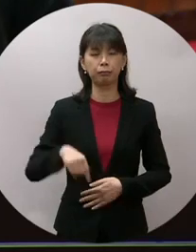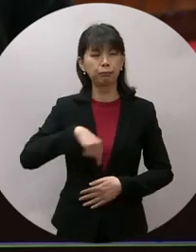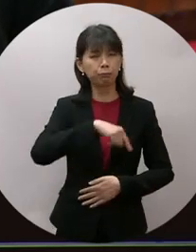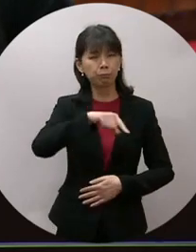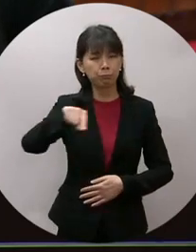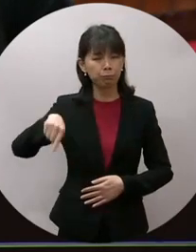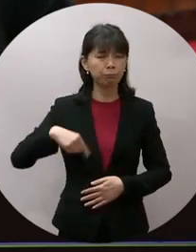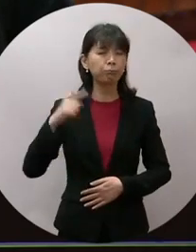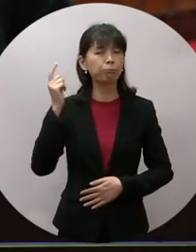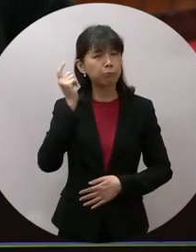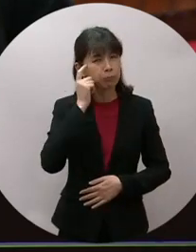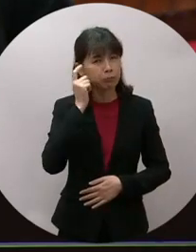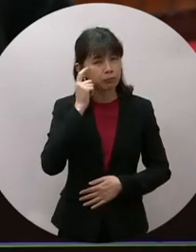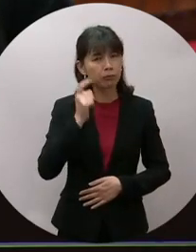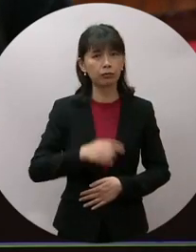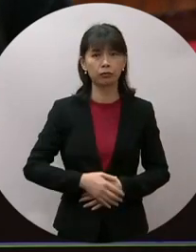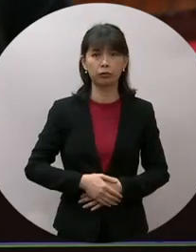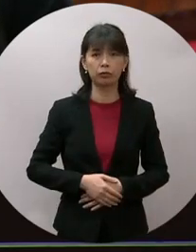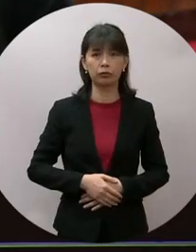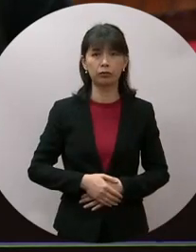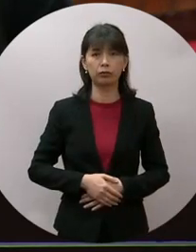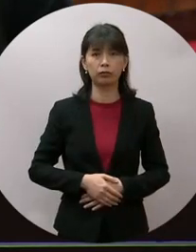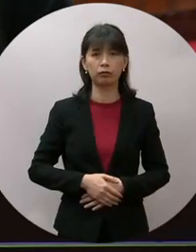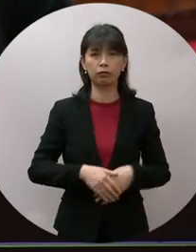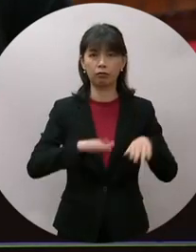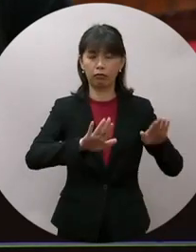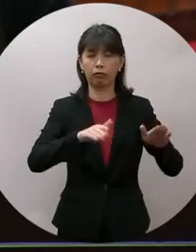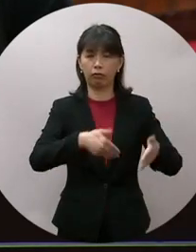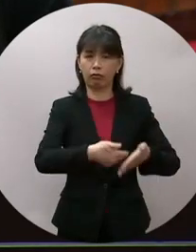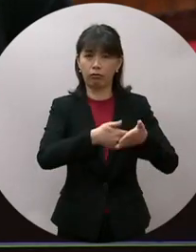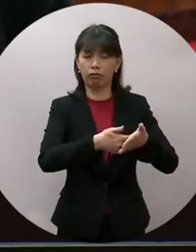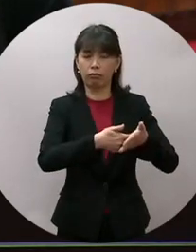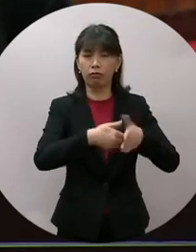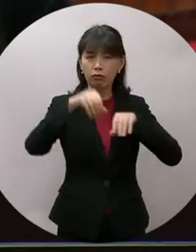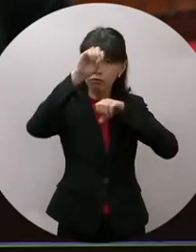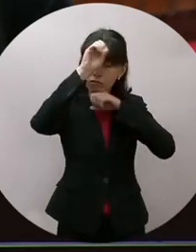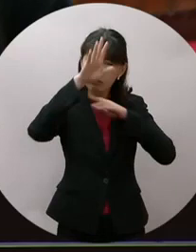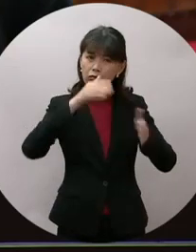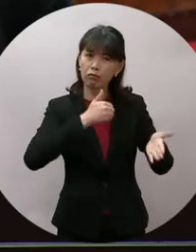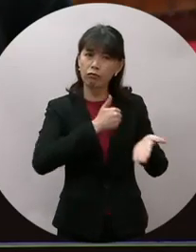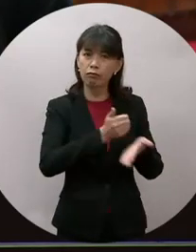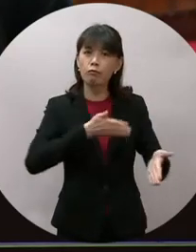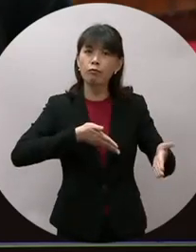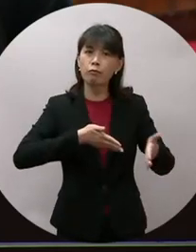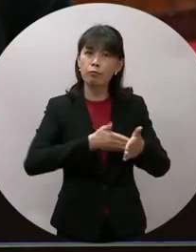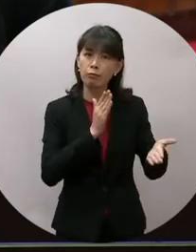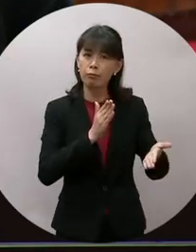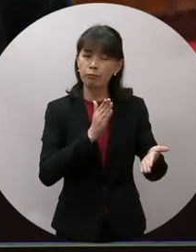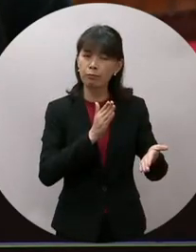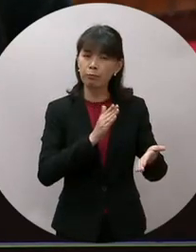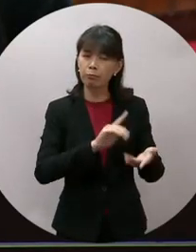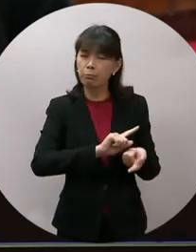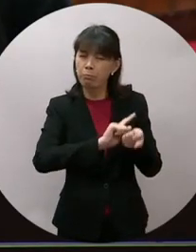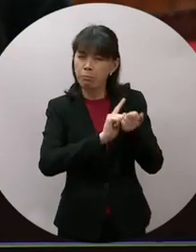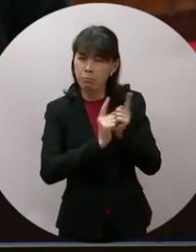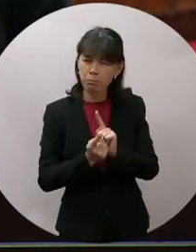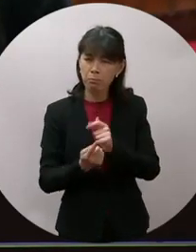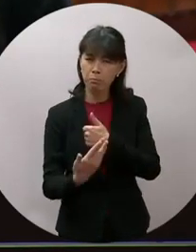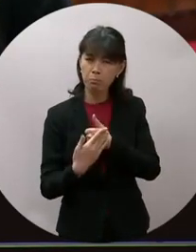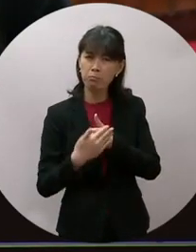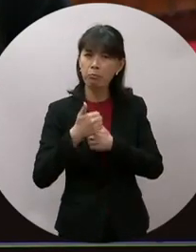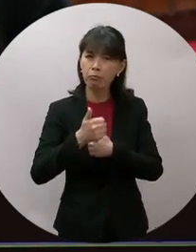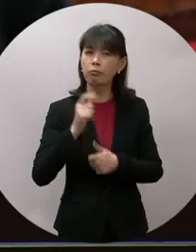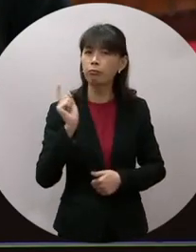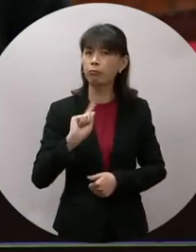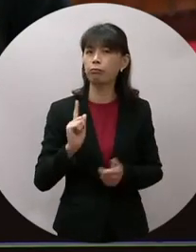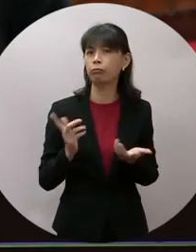考的是另外一个问题，面对这一次这样的一个问题，到底危机能不能够成为转机？